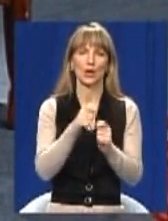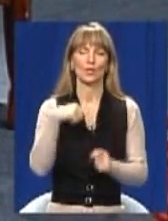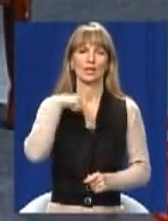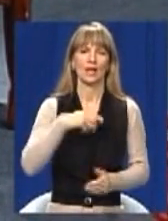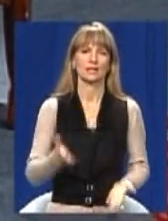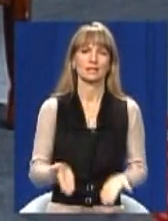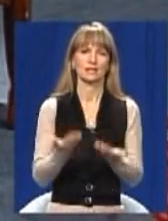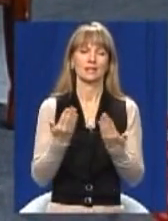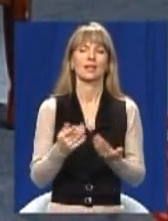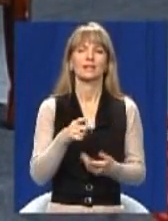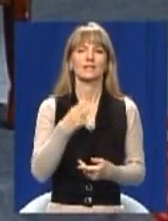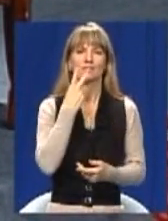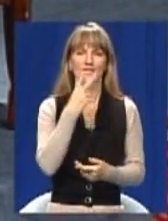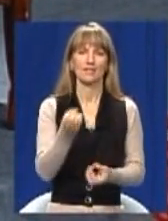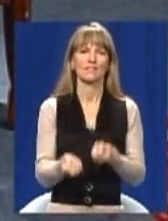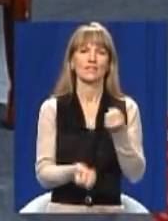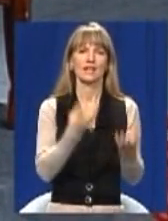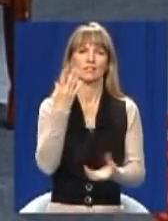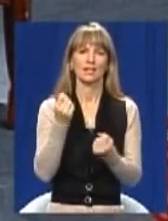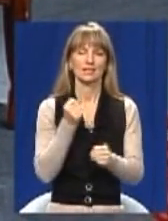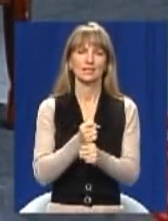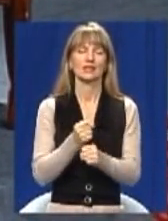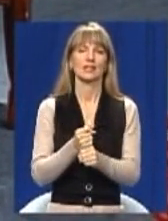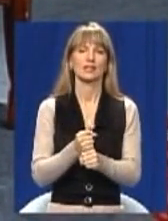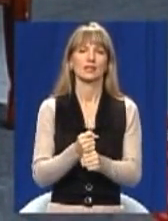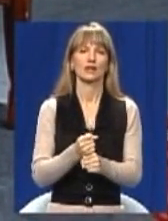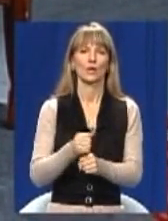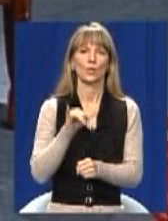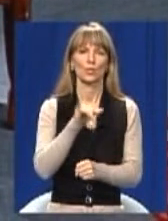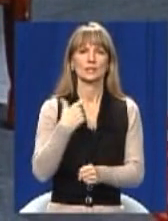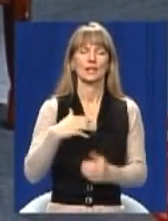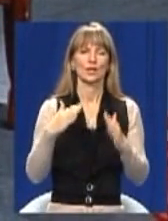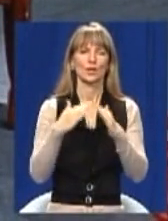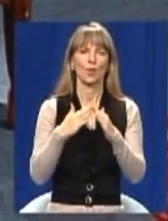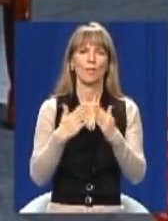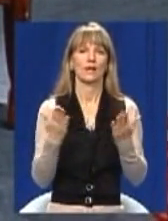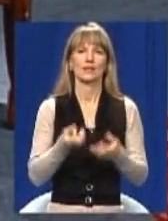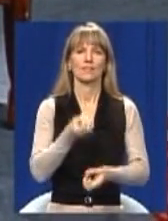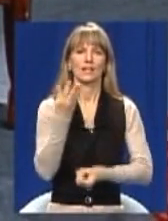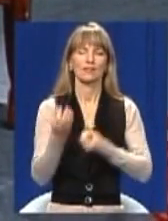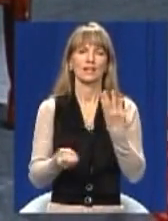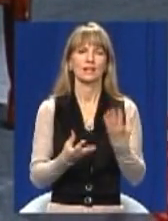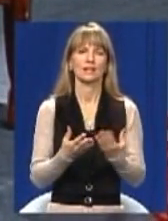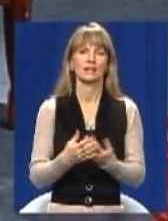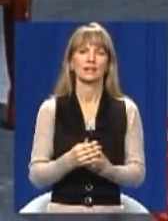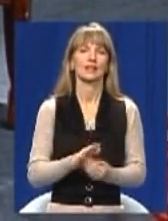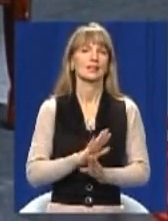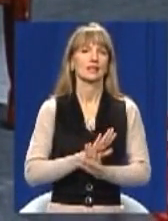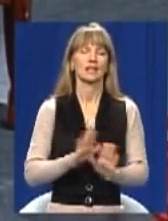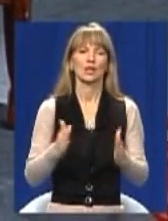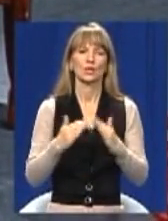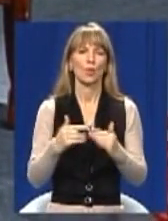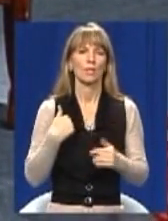настрій. А ти взагалі бачила фейерверки і влаштовувала там в себе вдома такі шоу-програми з фейерверком? Ні, вдома я